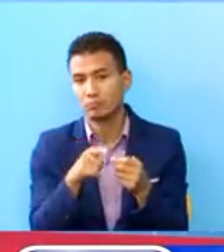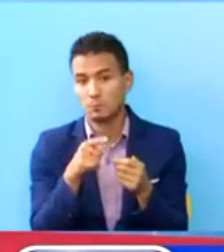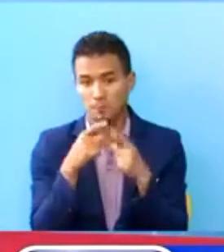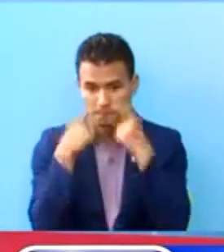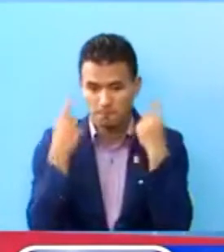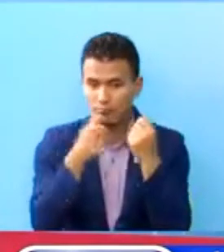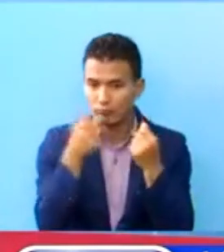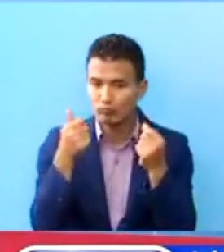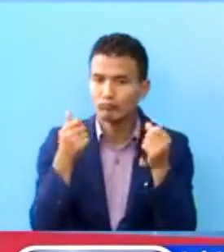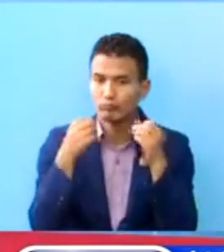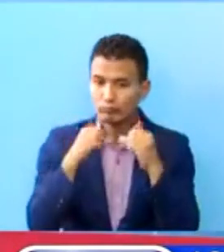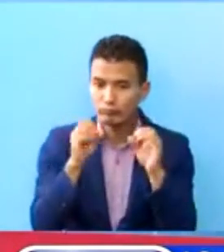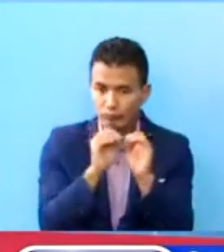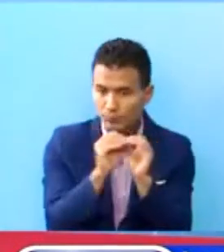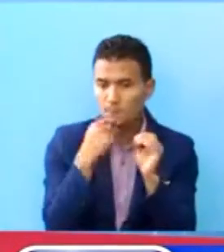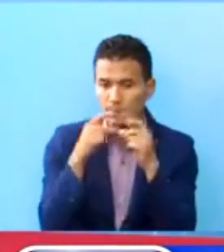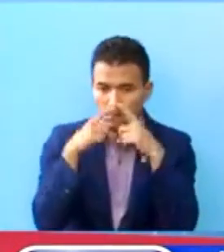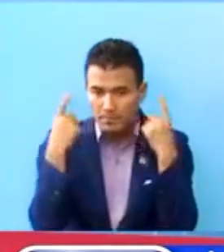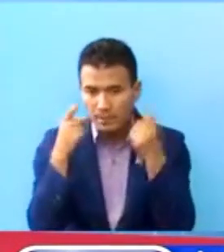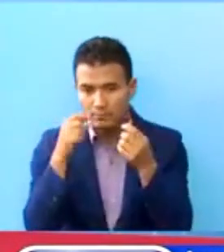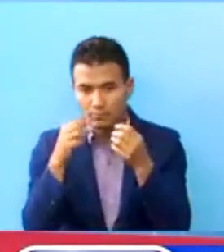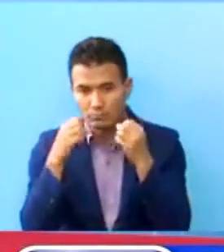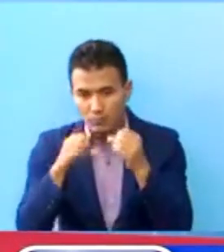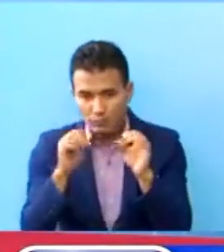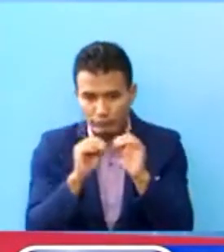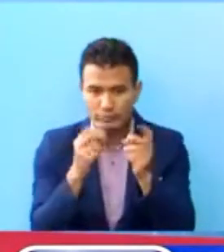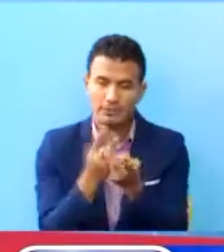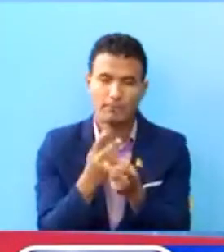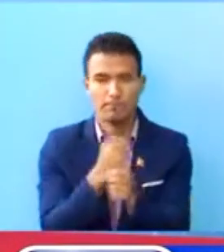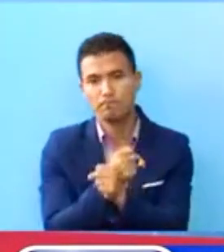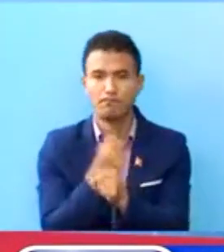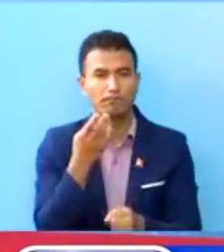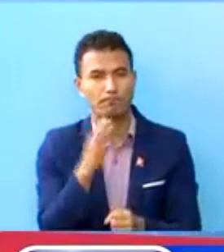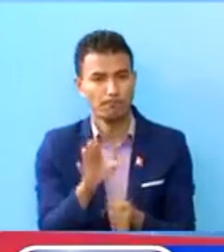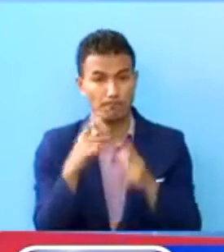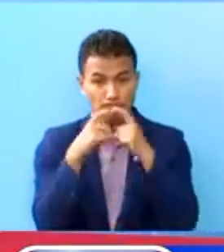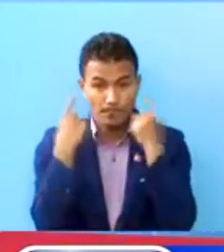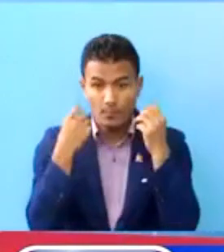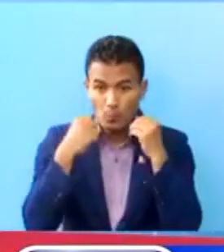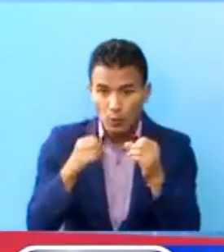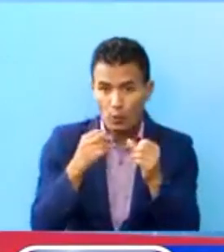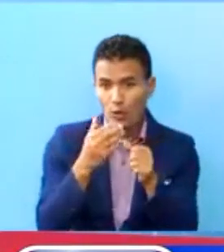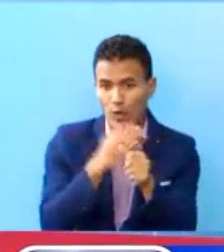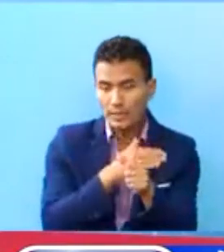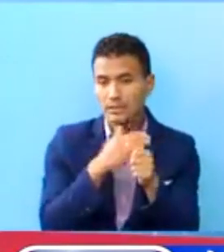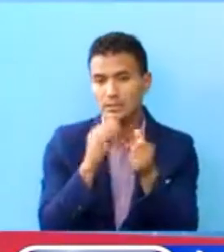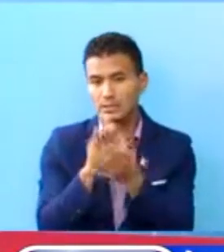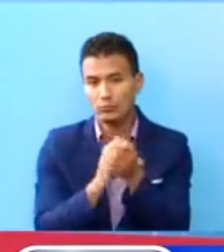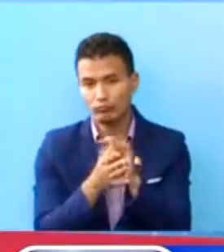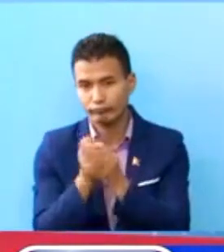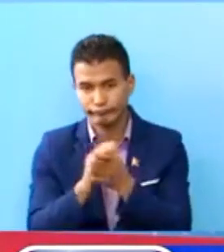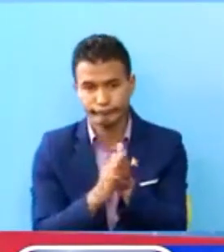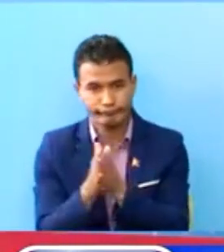को उचित प्रयोग नगर्नु भनेको मास्क नलगाउनुको जस्तै खतरा हो। मास्क प्रयोग गर्नुभन्दा पहिला साबुन